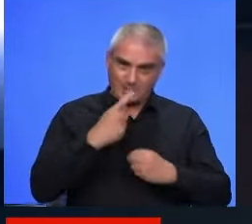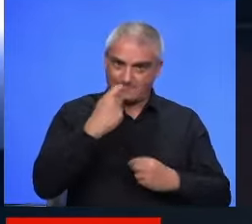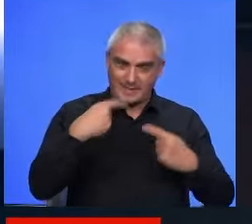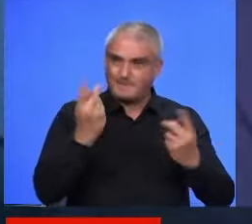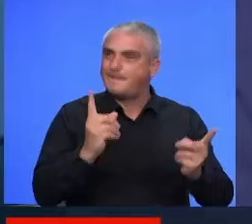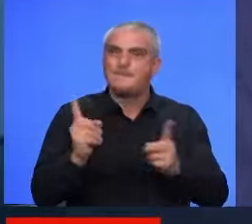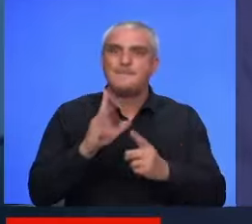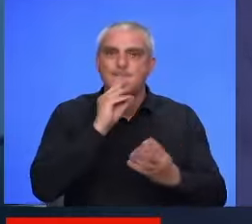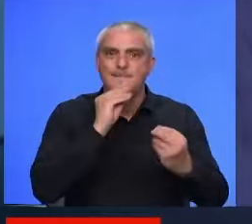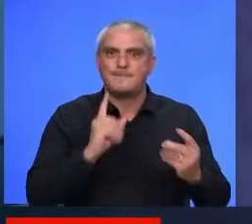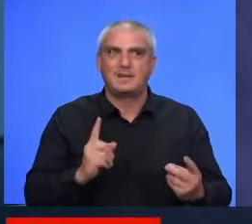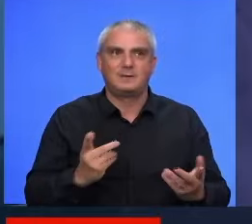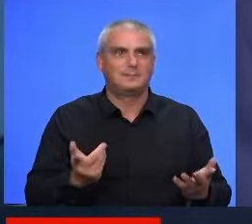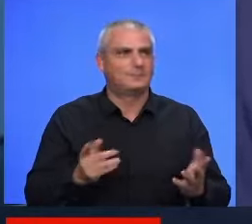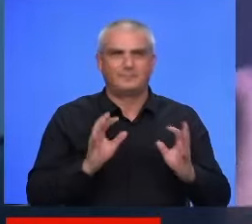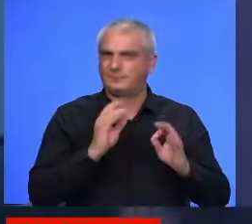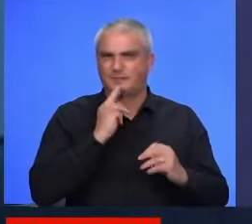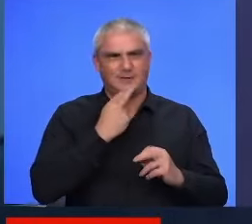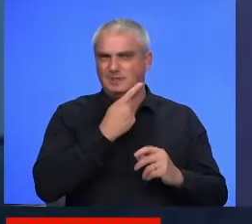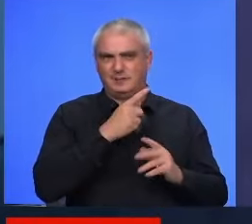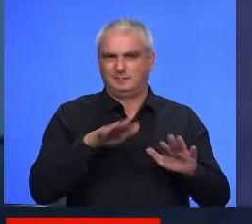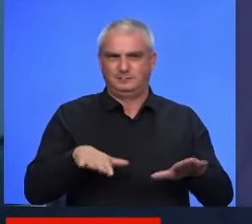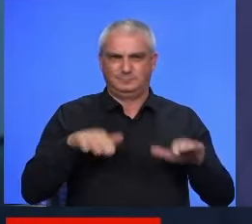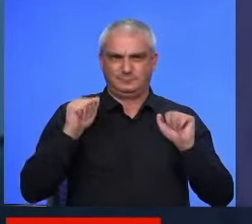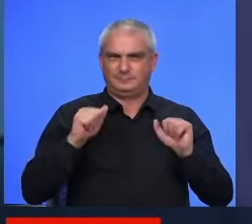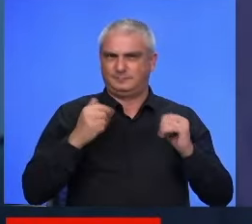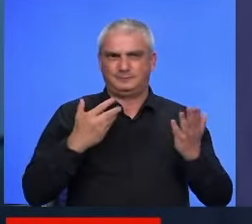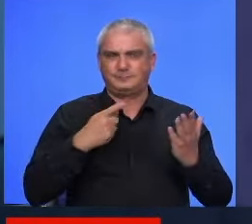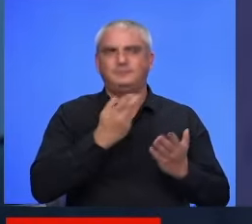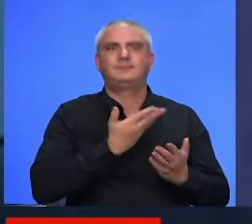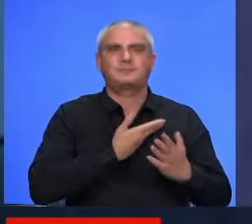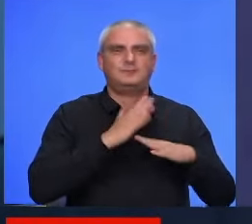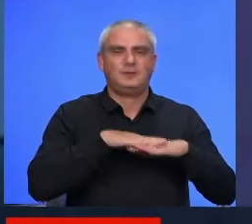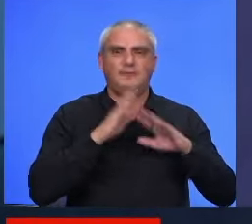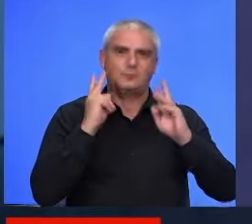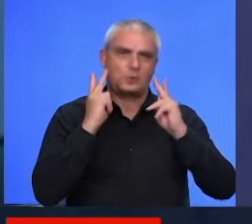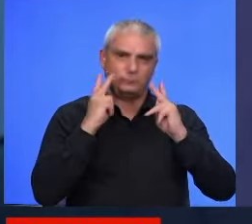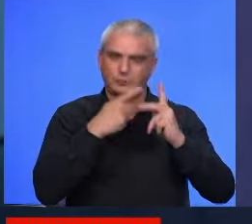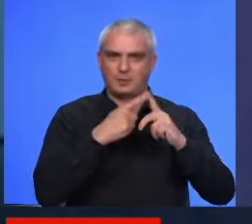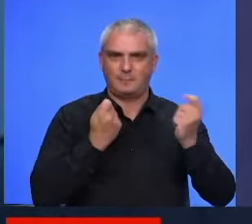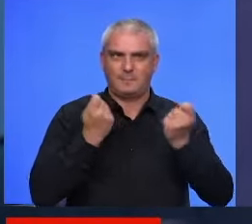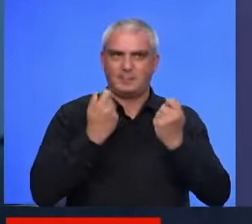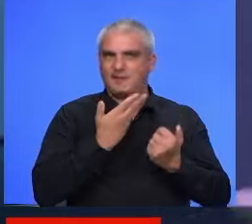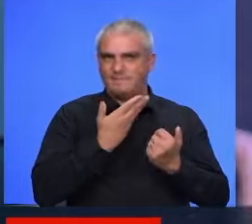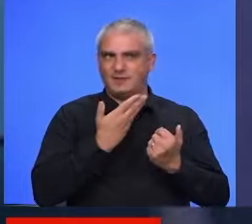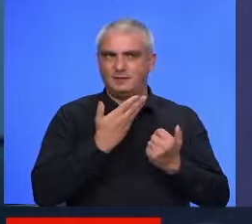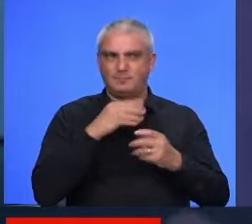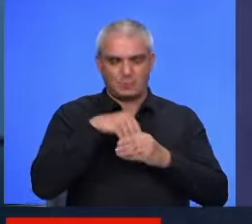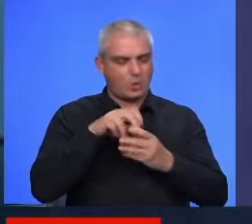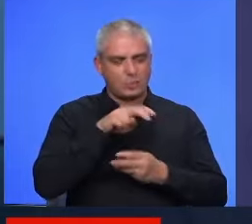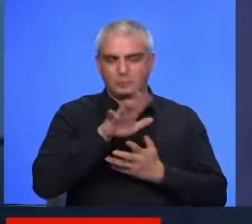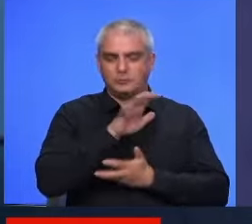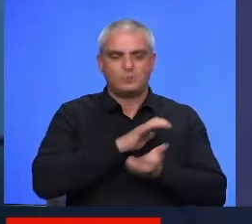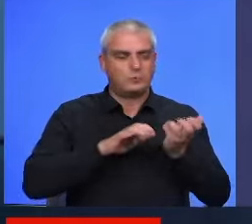עם מי לדבר. לא באמת הקטרים יוצאים מהמשחק הזה, הם קיבלו תפקיד מאוד משמעותי כמתווך, בתוך הסוגיה המאוד